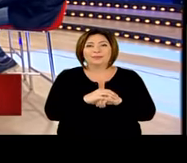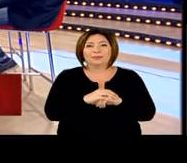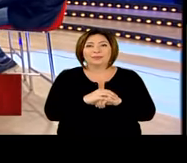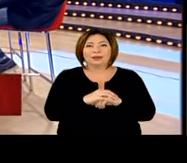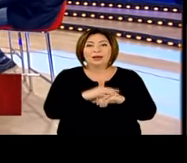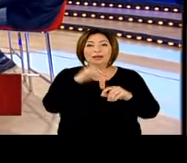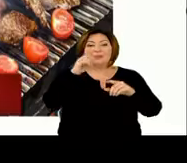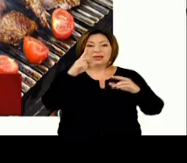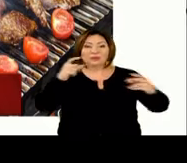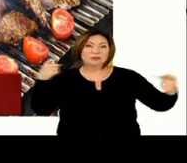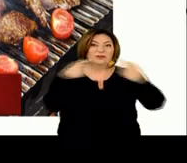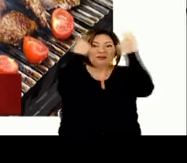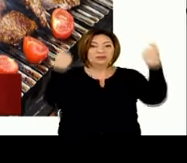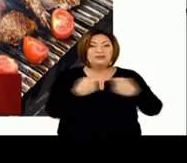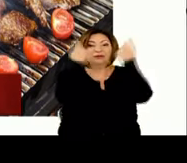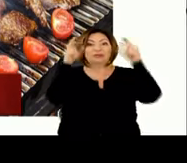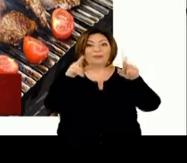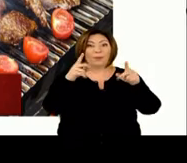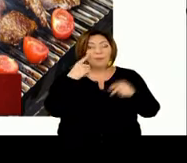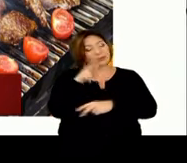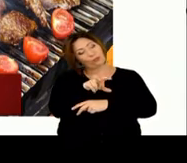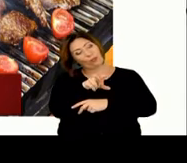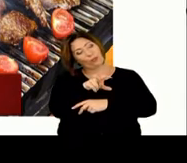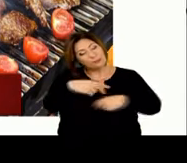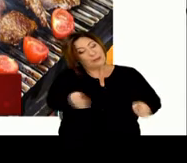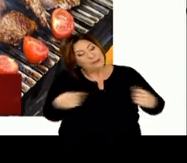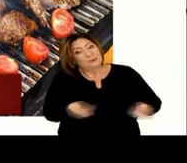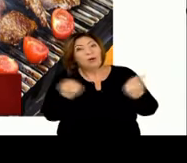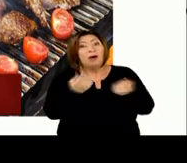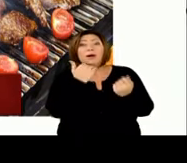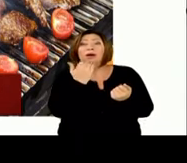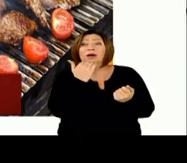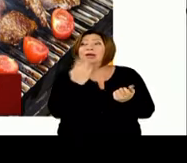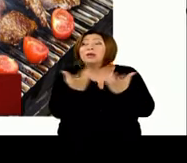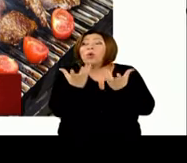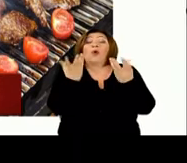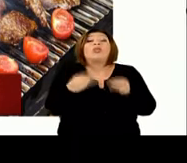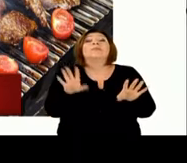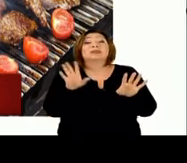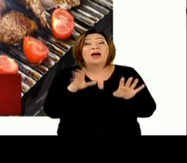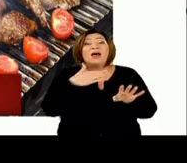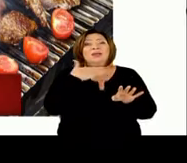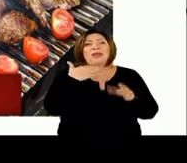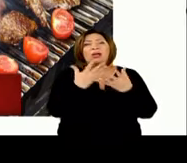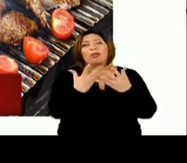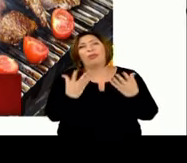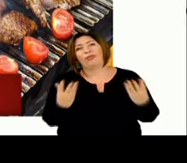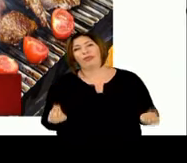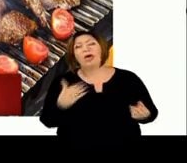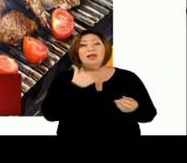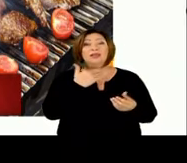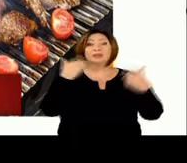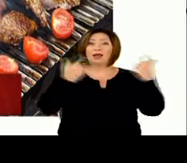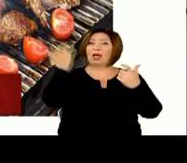hadron çarpıştırıcısıyla bakıyormuş gibi mangala bakıyor ve yakılamadı, etler perişan oldu, etlerin